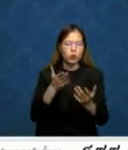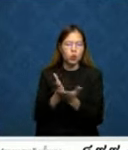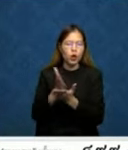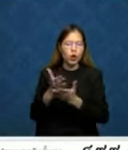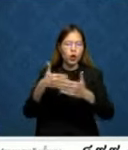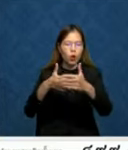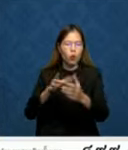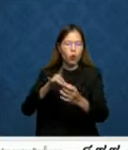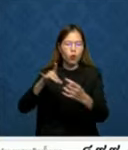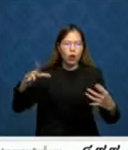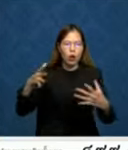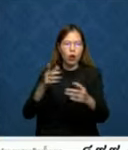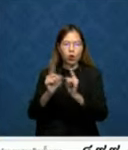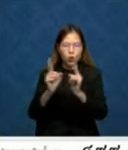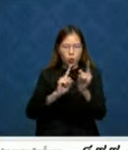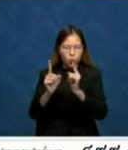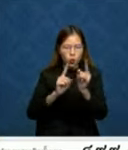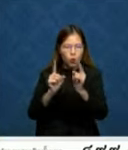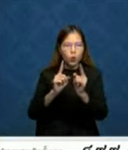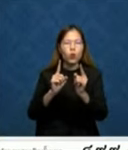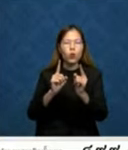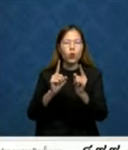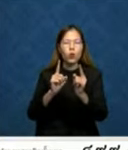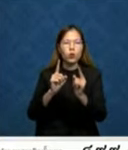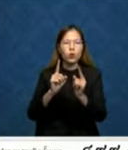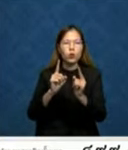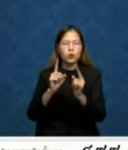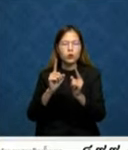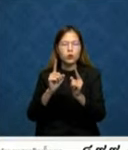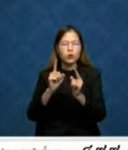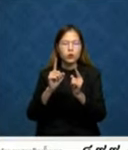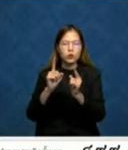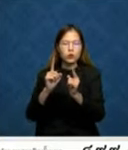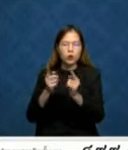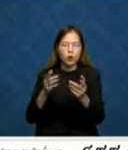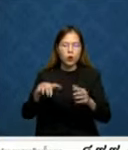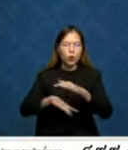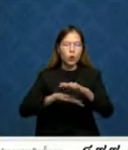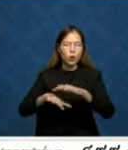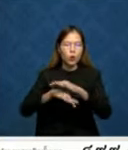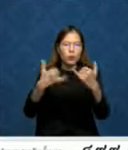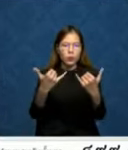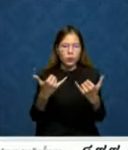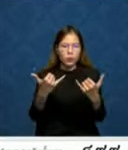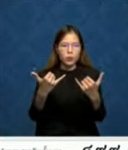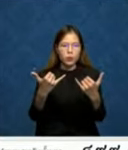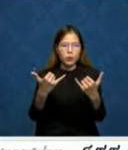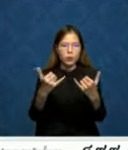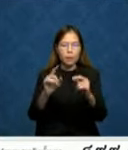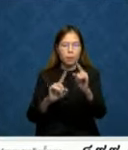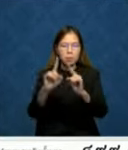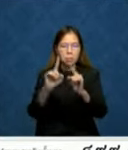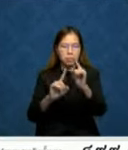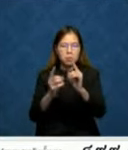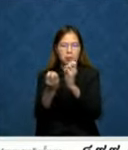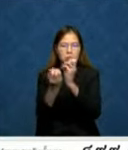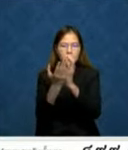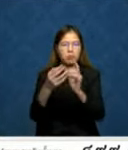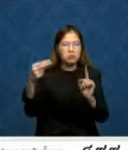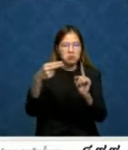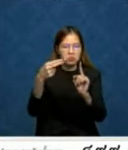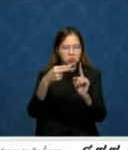มีการถามผู้แทนจากสภาพัฒนาเศรษฐกิจและสังคมแห่งชาตินะครับว่าจากข้อมูลปัจจุบันต้องประเมินผลกระทบของดิจิตอลวอลเล็ต